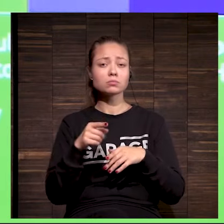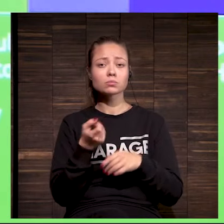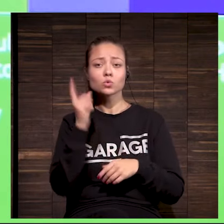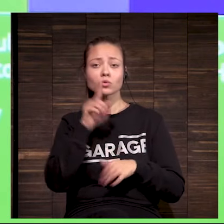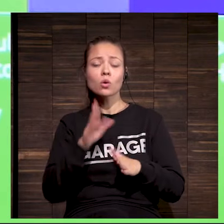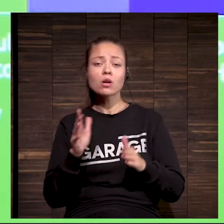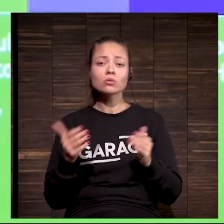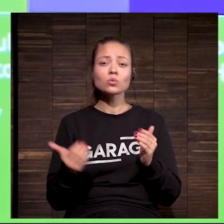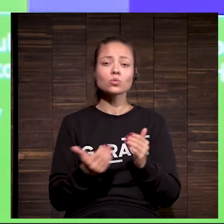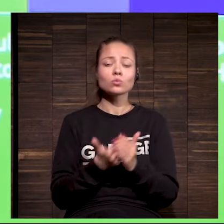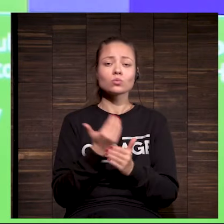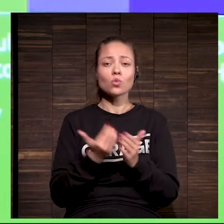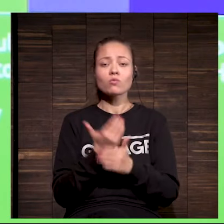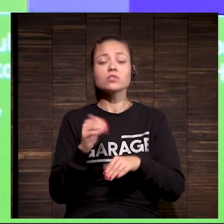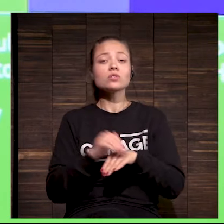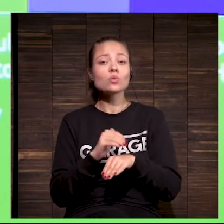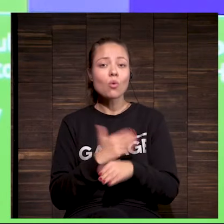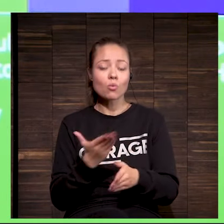городе